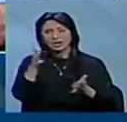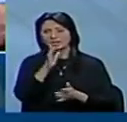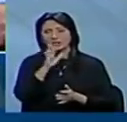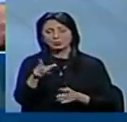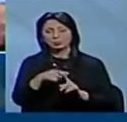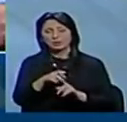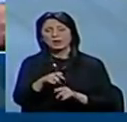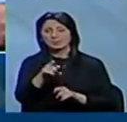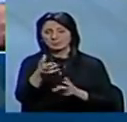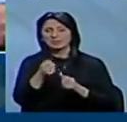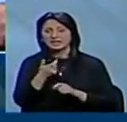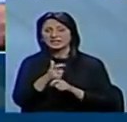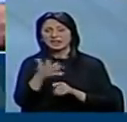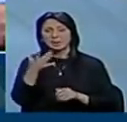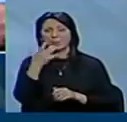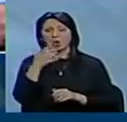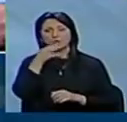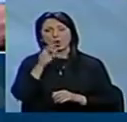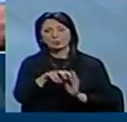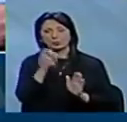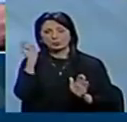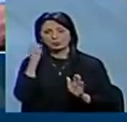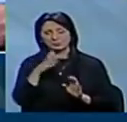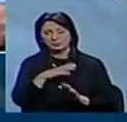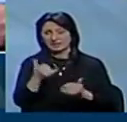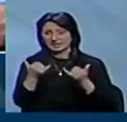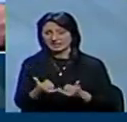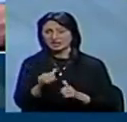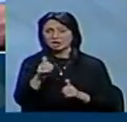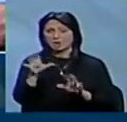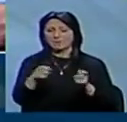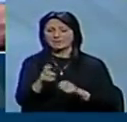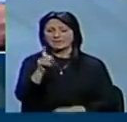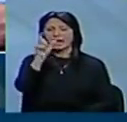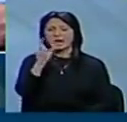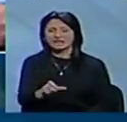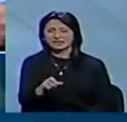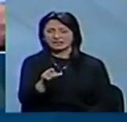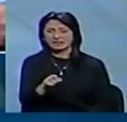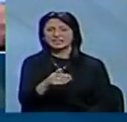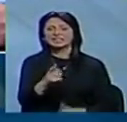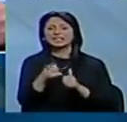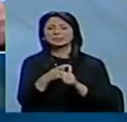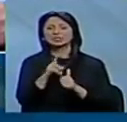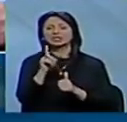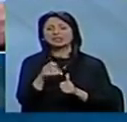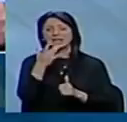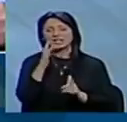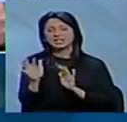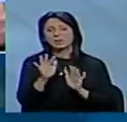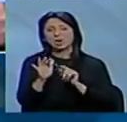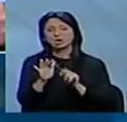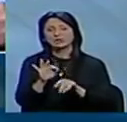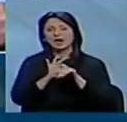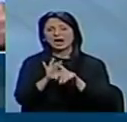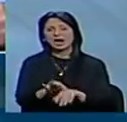მაგრამ აქვე დასინეთ, რომ მიიღეთ ძალიან დიდი პოლიტიკური გამოცდილება. აი დღეს თქვენთვის, როგორც პრეზიდენტობის კანდიდატის იმიჯისთვის, ნაციონალურ